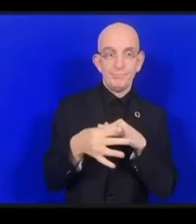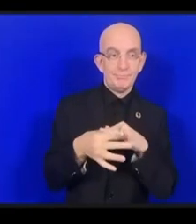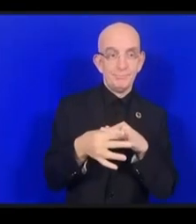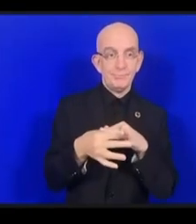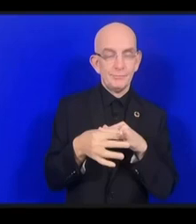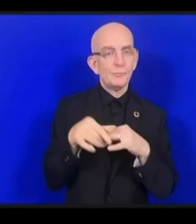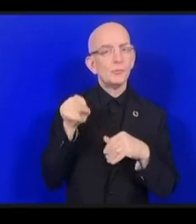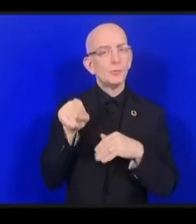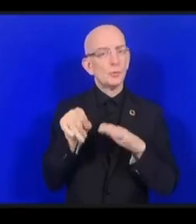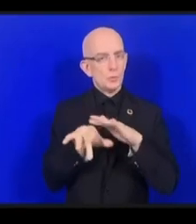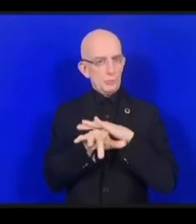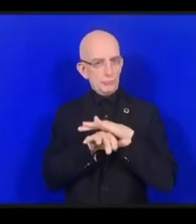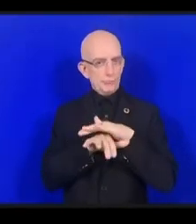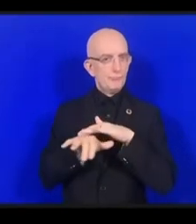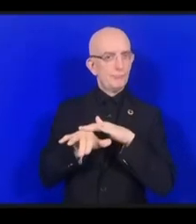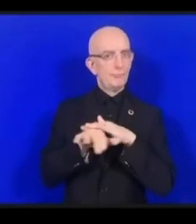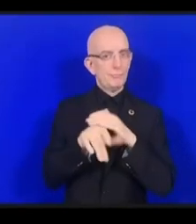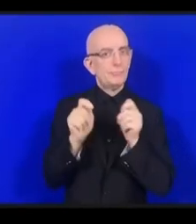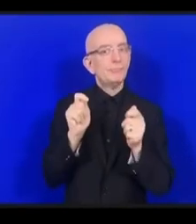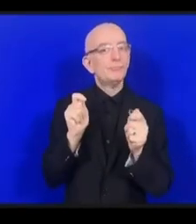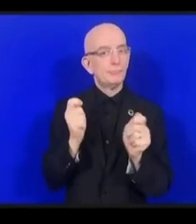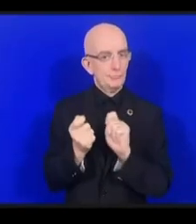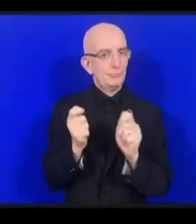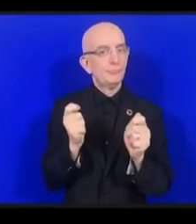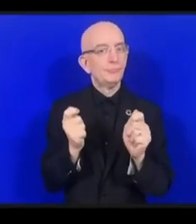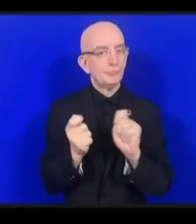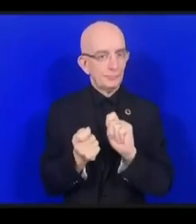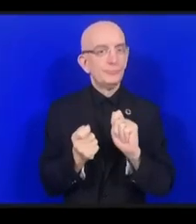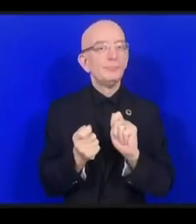前のことでありますが、2011年